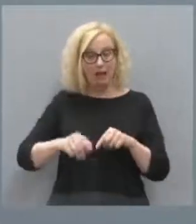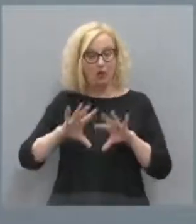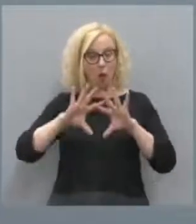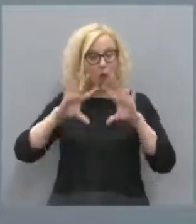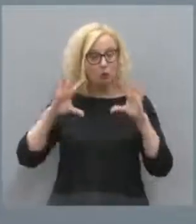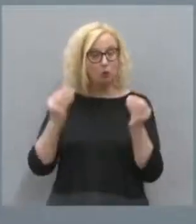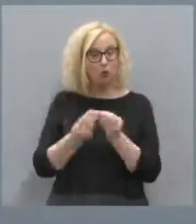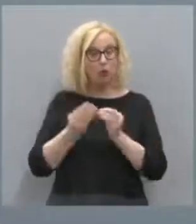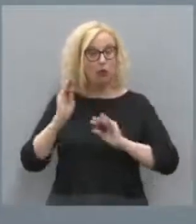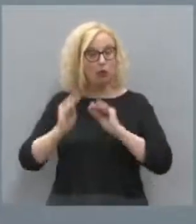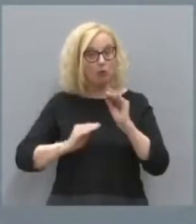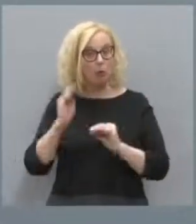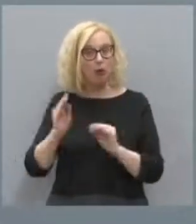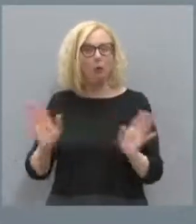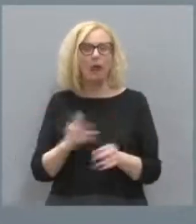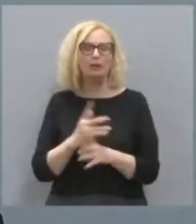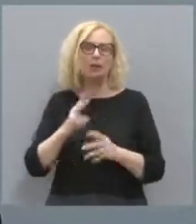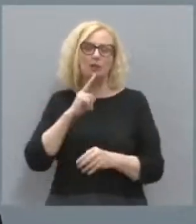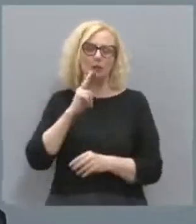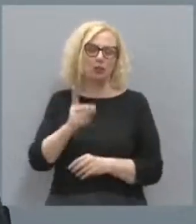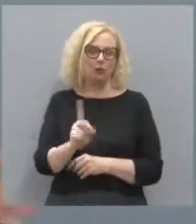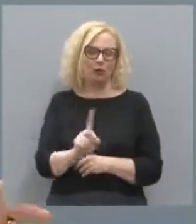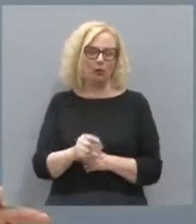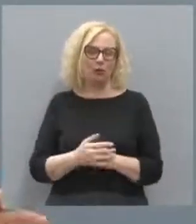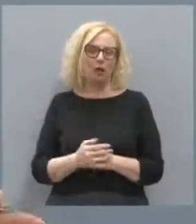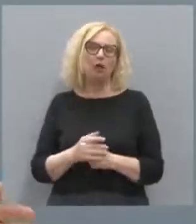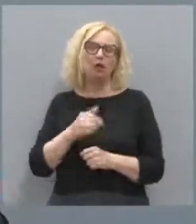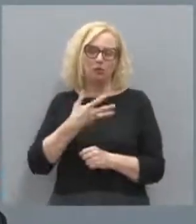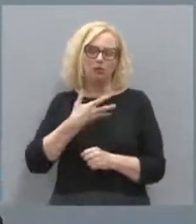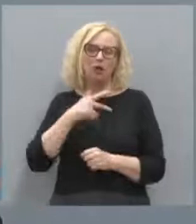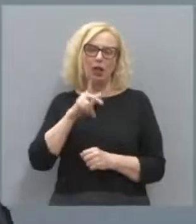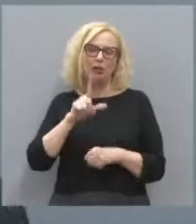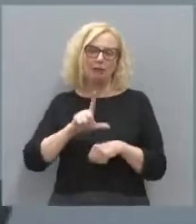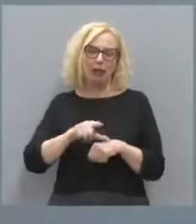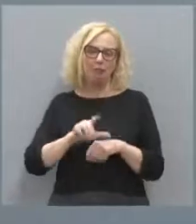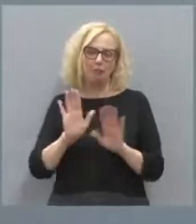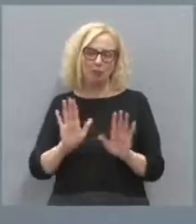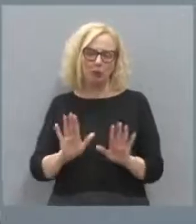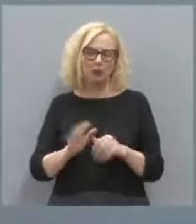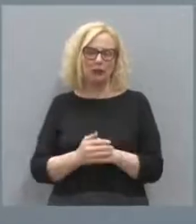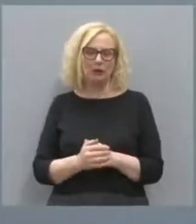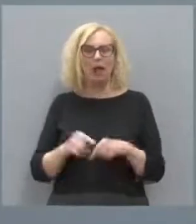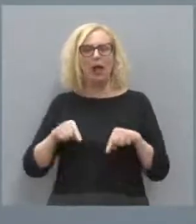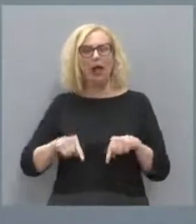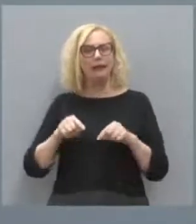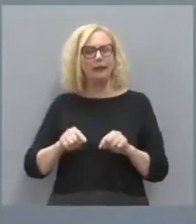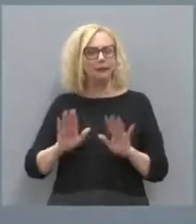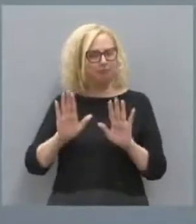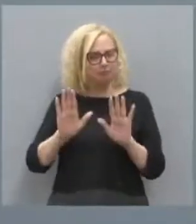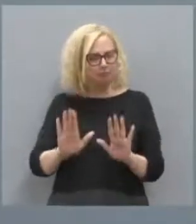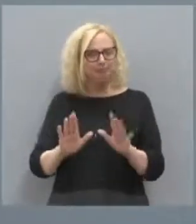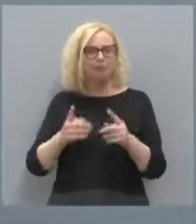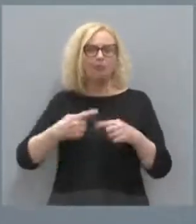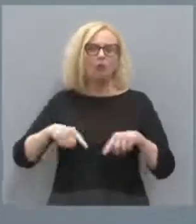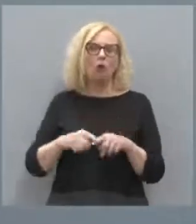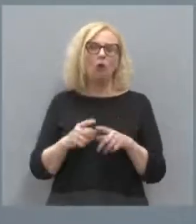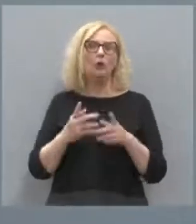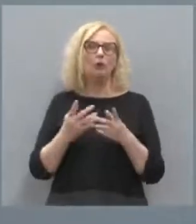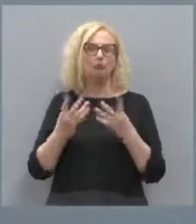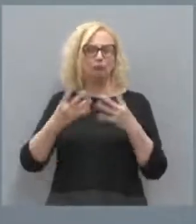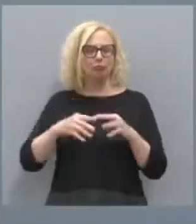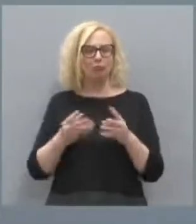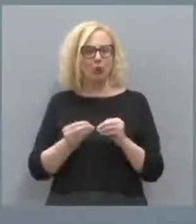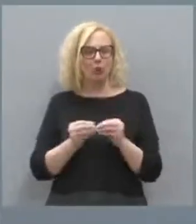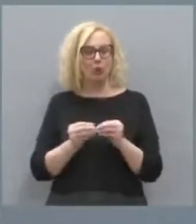singole domande anche si parte il 4 quindi c'è del tempo intanto mettiamo avanti le mani per dire quello che stiamo facendo poi domani